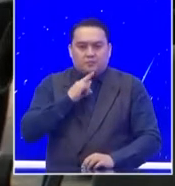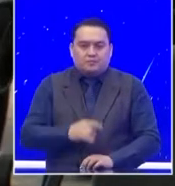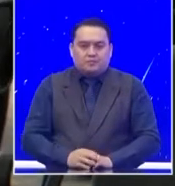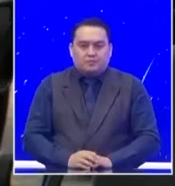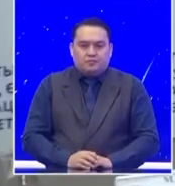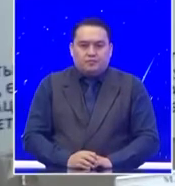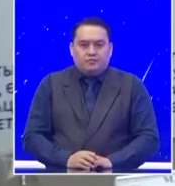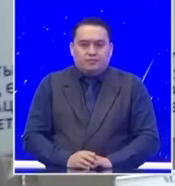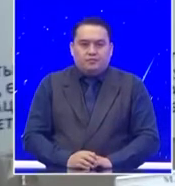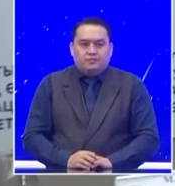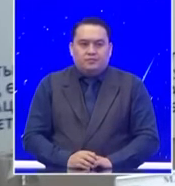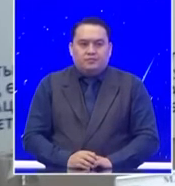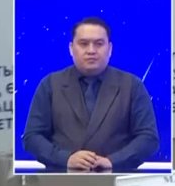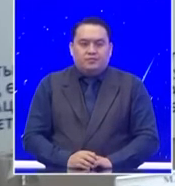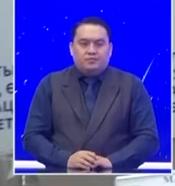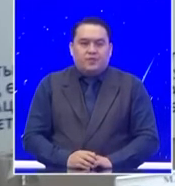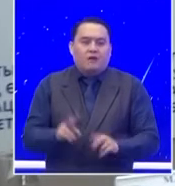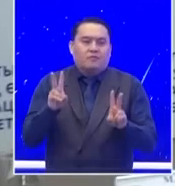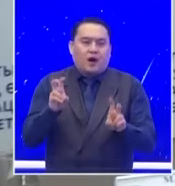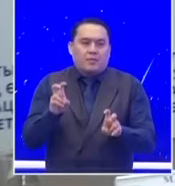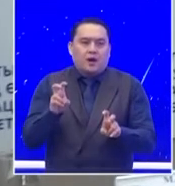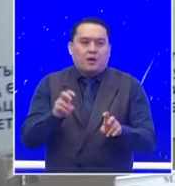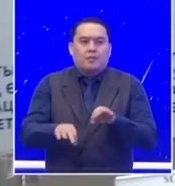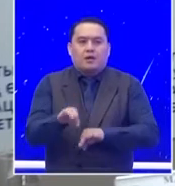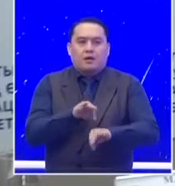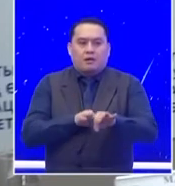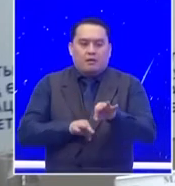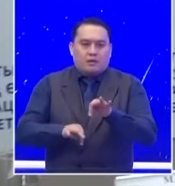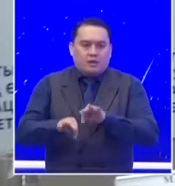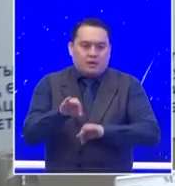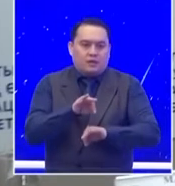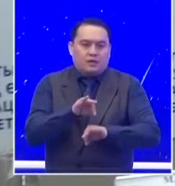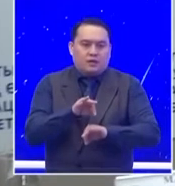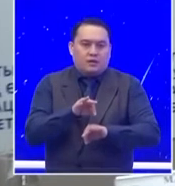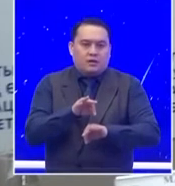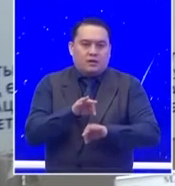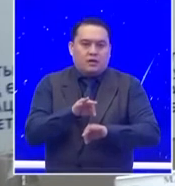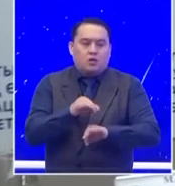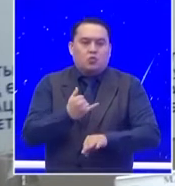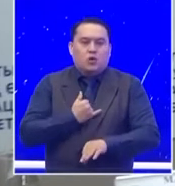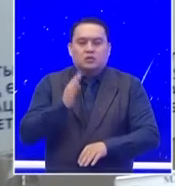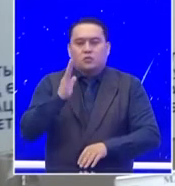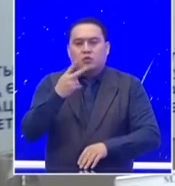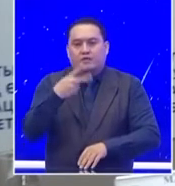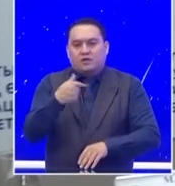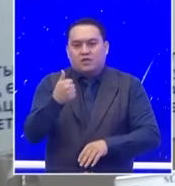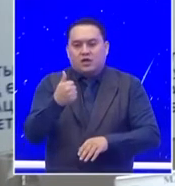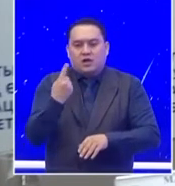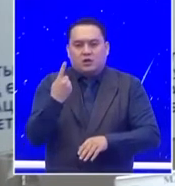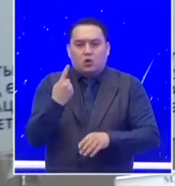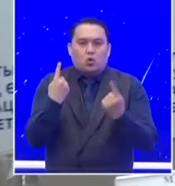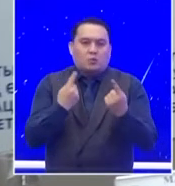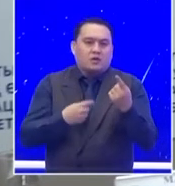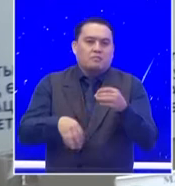казахстанцев. В рамках проекта «Аул Ельбесигы» будет реализовано 21 крупных